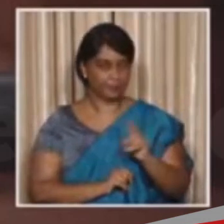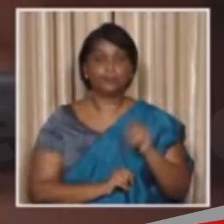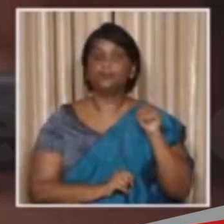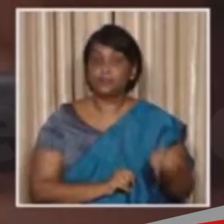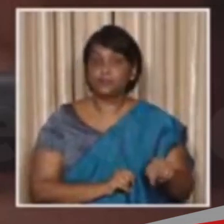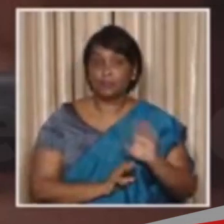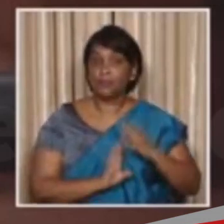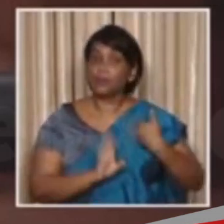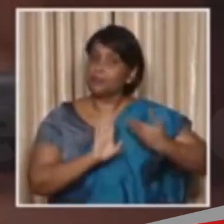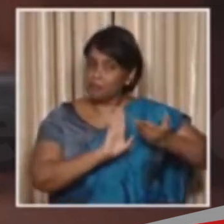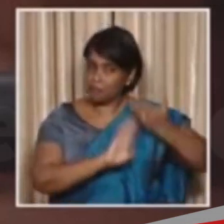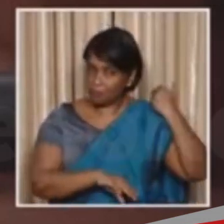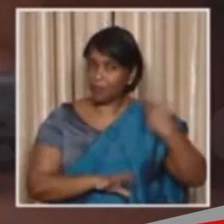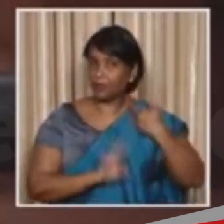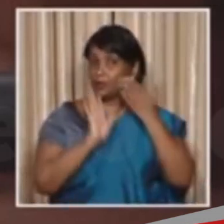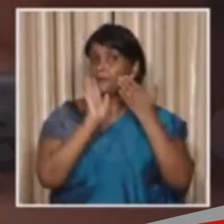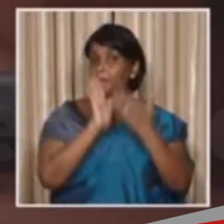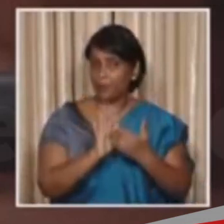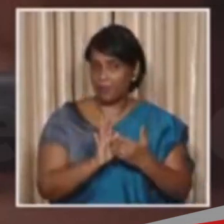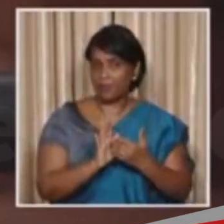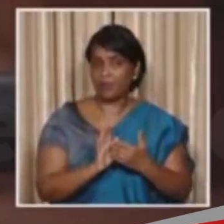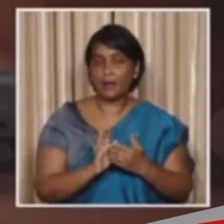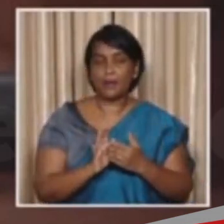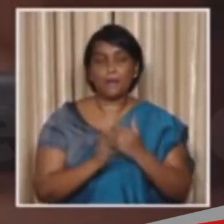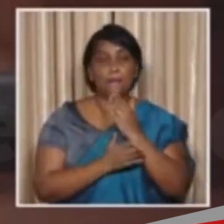අද නෙවෙයි, මම මීට කලින් ඔබතුමාට මෙතන පෙන්වා දුන්නා.